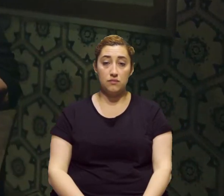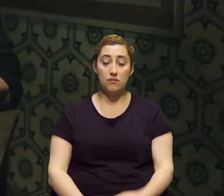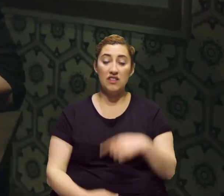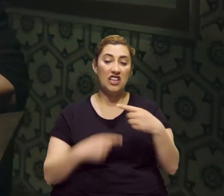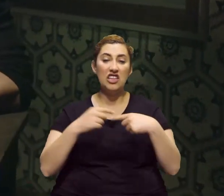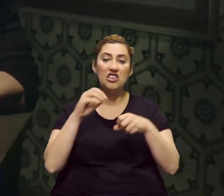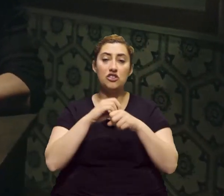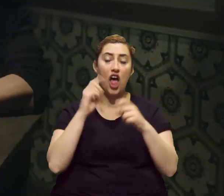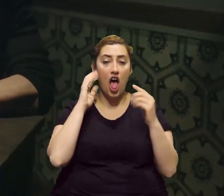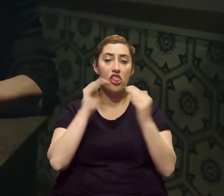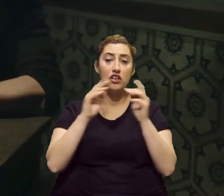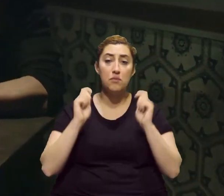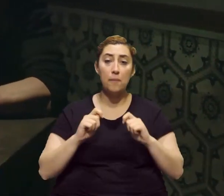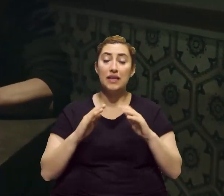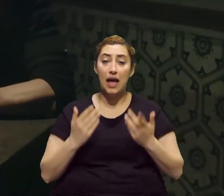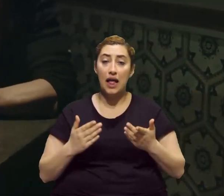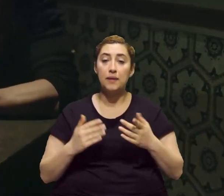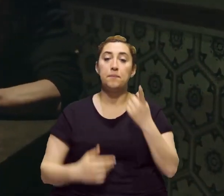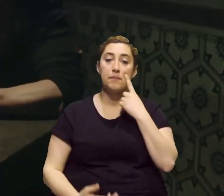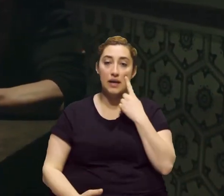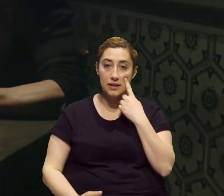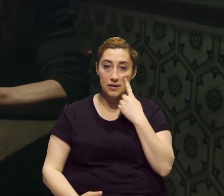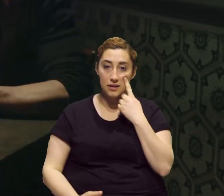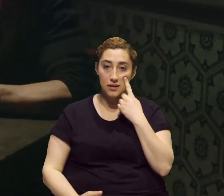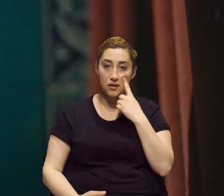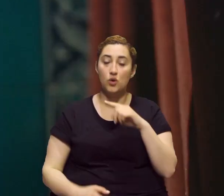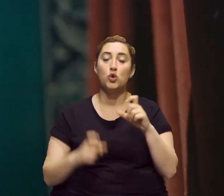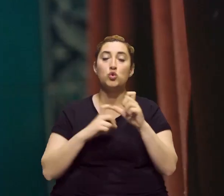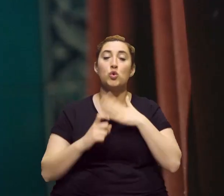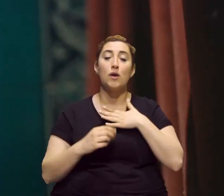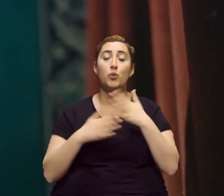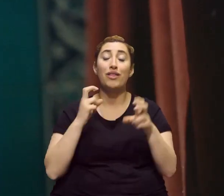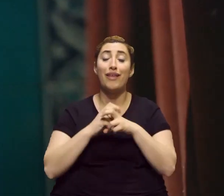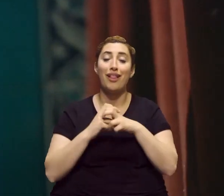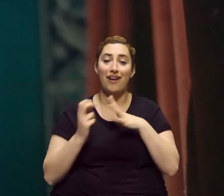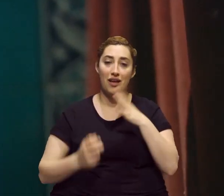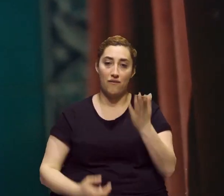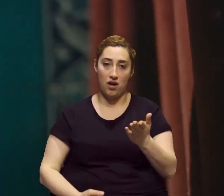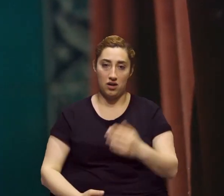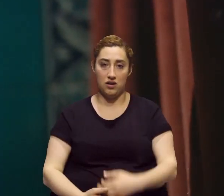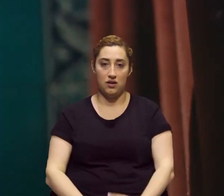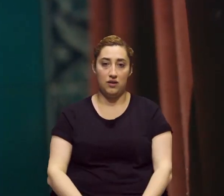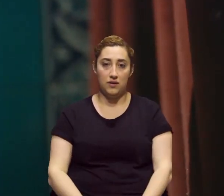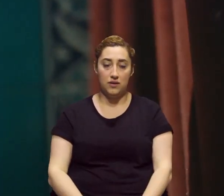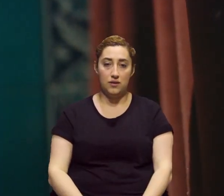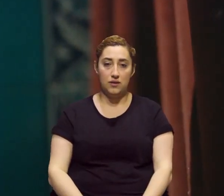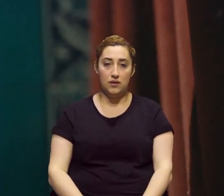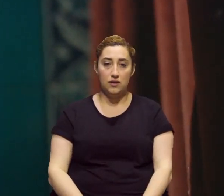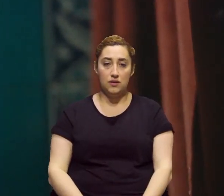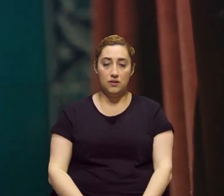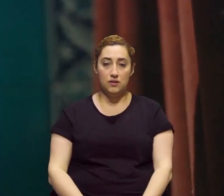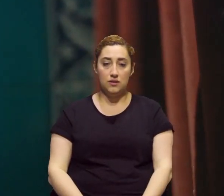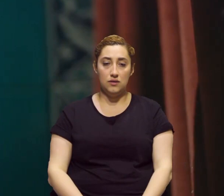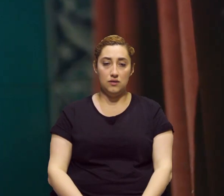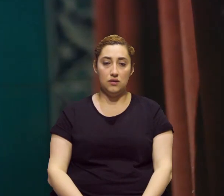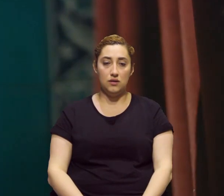Aralarında anlaştılar. Yani bakın sultanımız büyük tehlikede. Gavis saraydaki bir odada askere